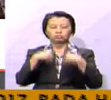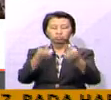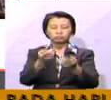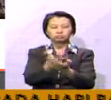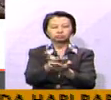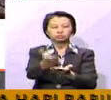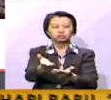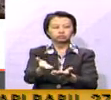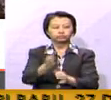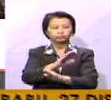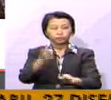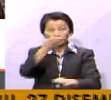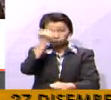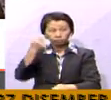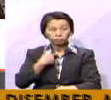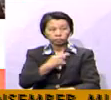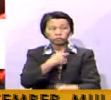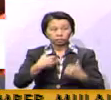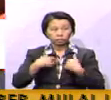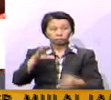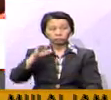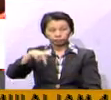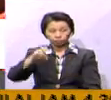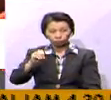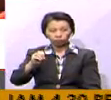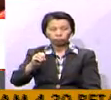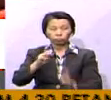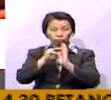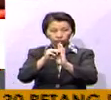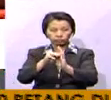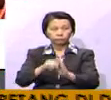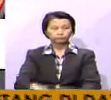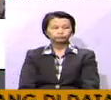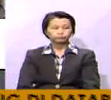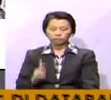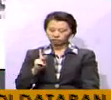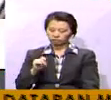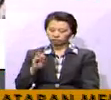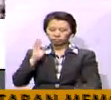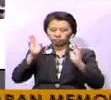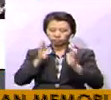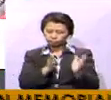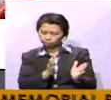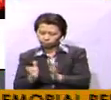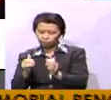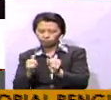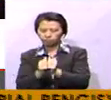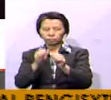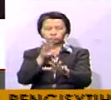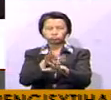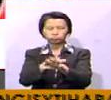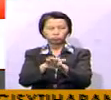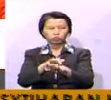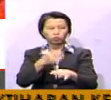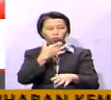kita. Jangan lupa pula kita ada CBU model. Bagi mencapai sasaran itu, KTM Malaysia mengatur langkah penting dengan memperbanyak